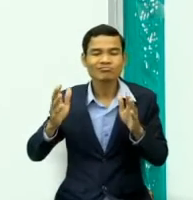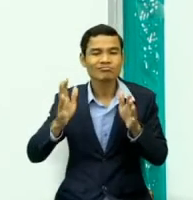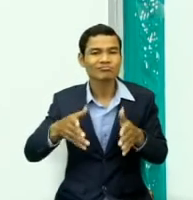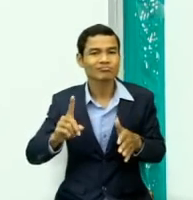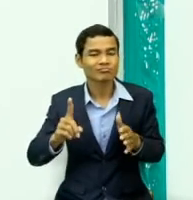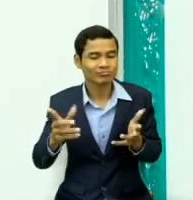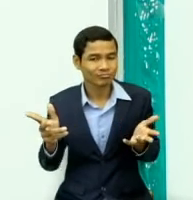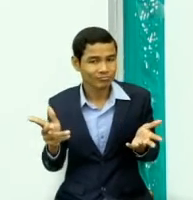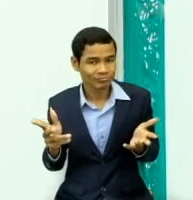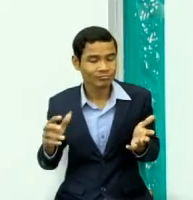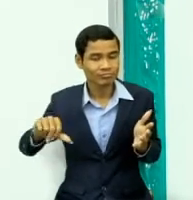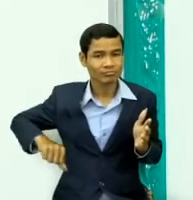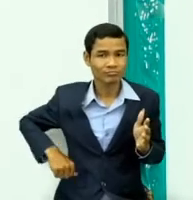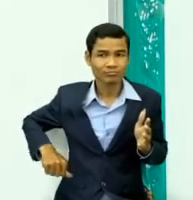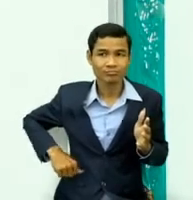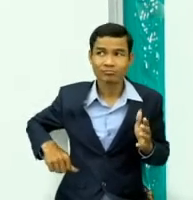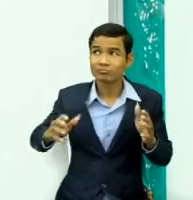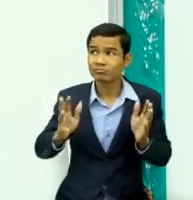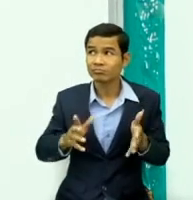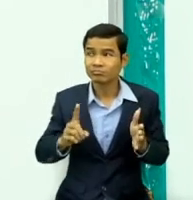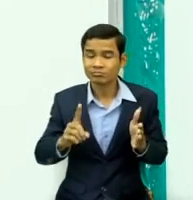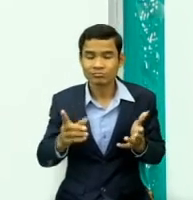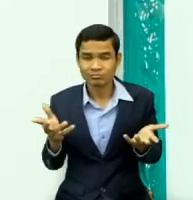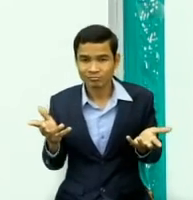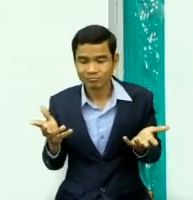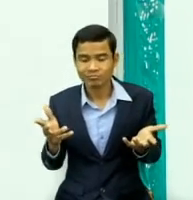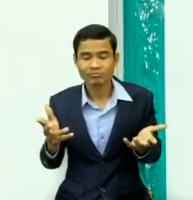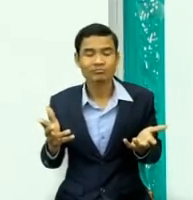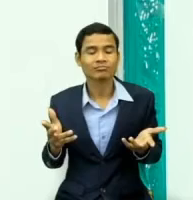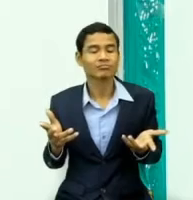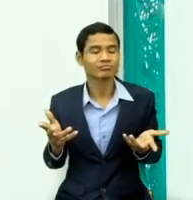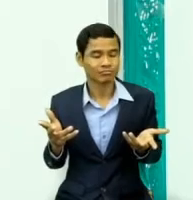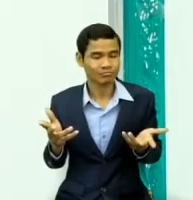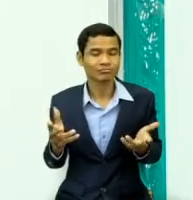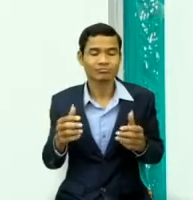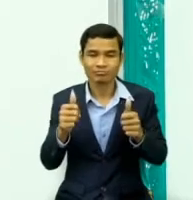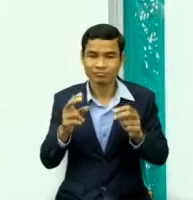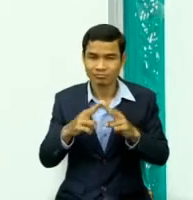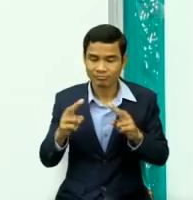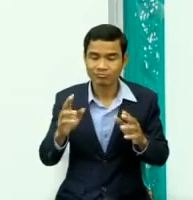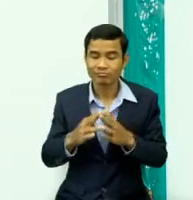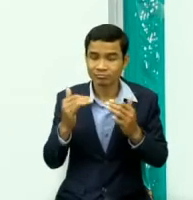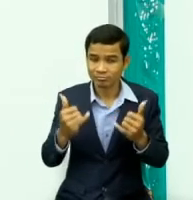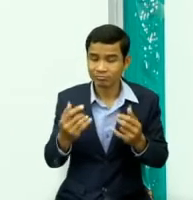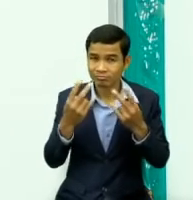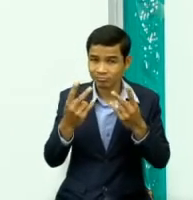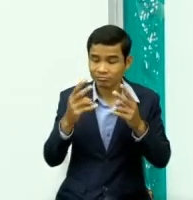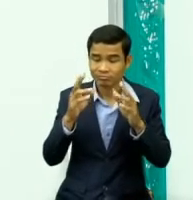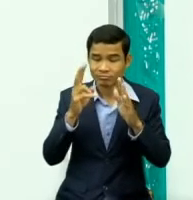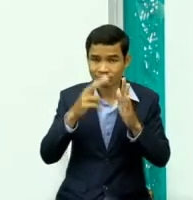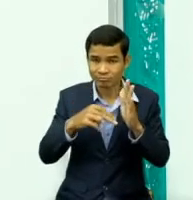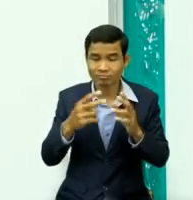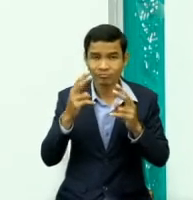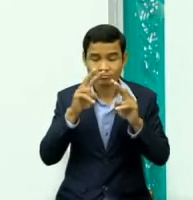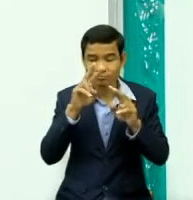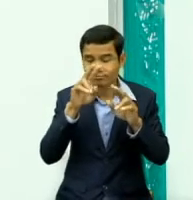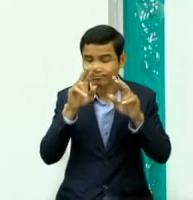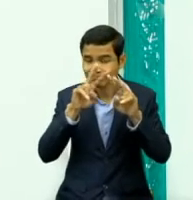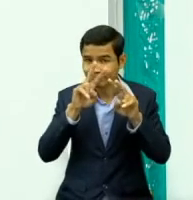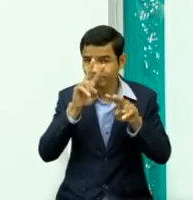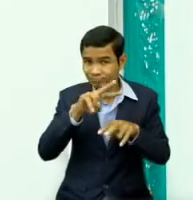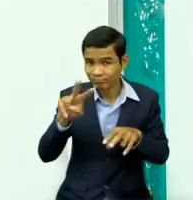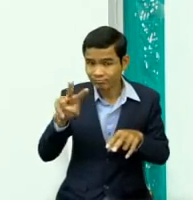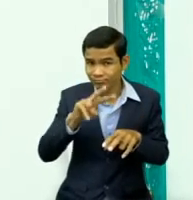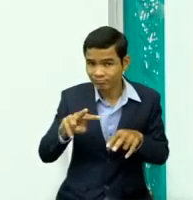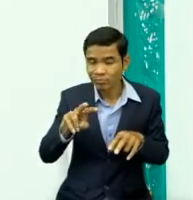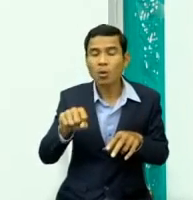con chà lớn nha con ta hãy lấy những bộ tập bài tập bài chướng chà chảy nhá nhẹ nhõm nhẹ ná con